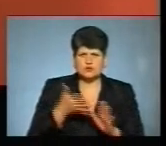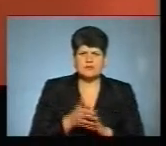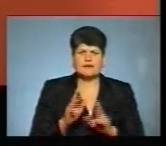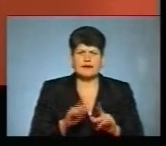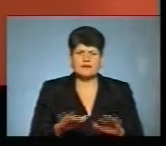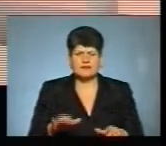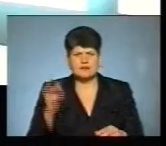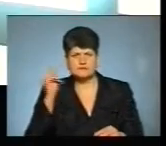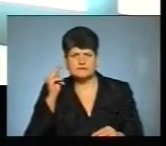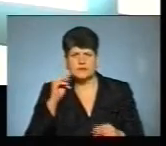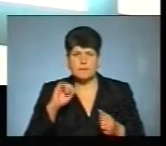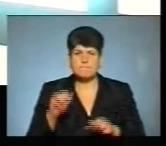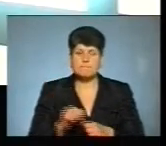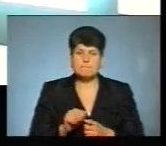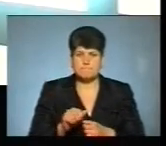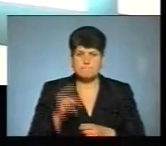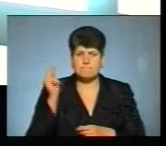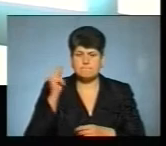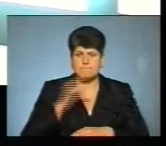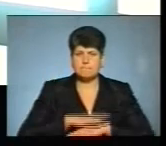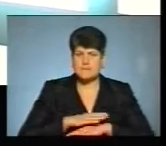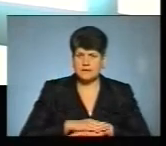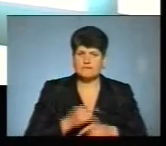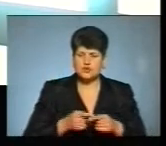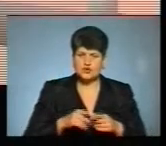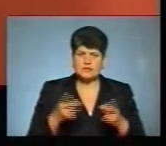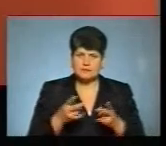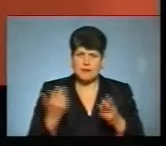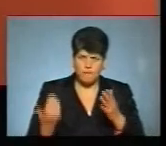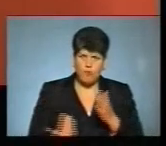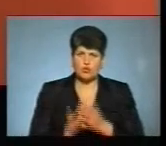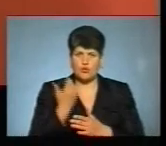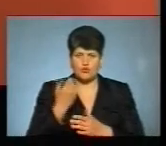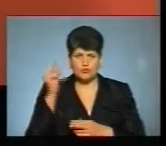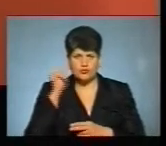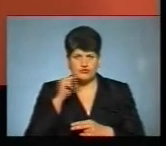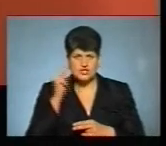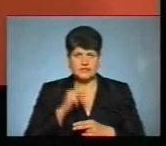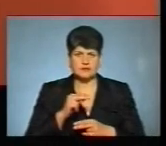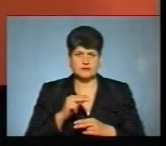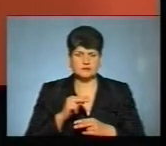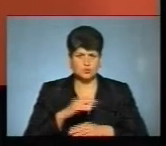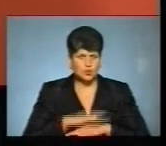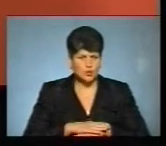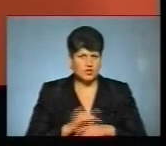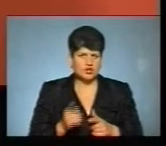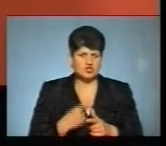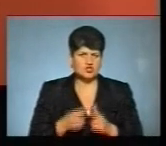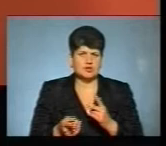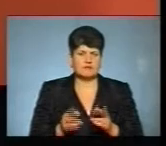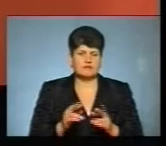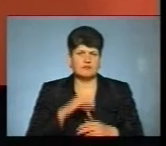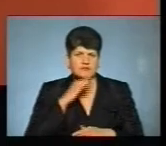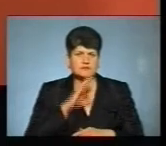учні. Тобто від цього залежатиме, чи потрібно буде наново проходити ці всі уроки, чи от